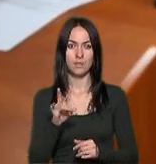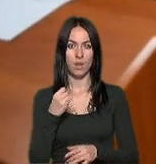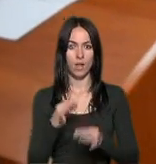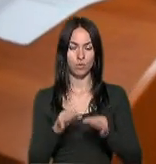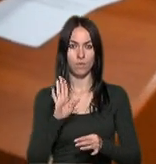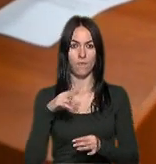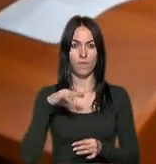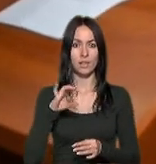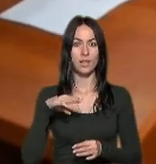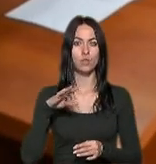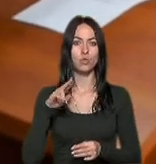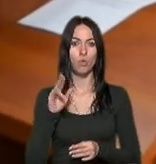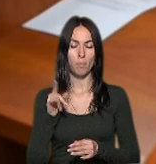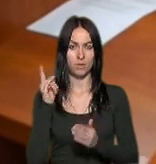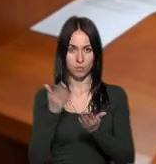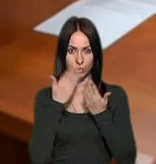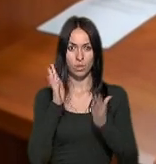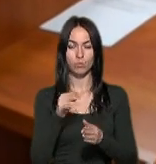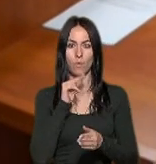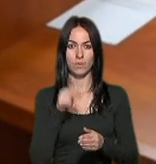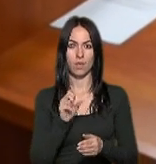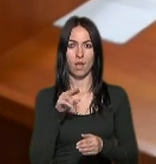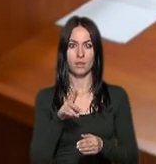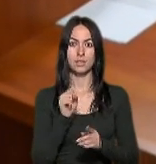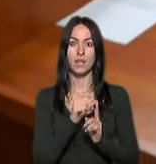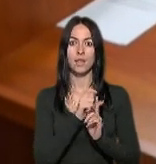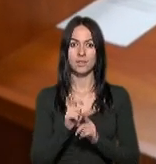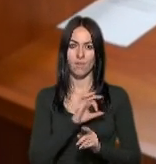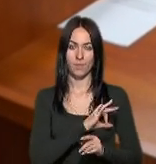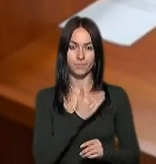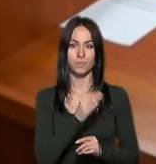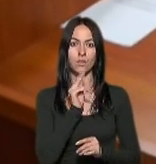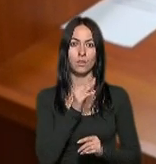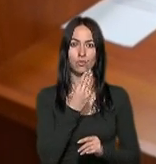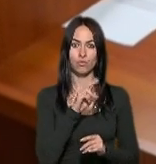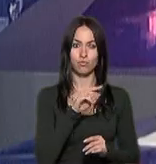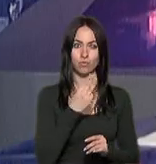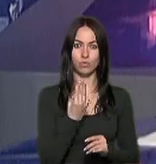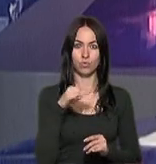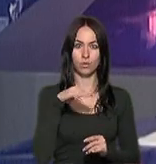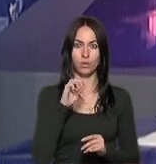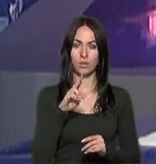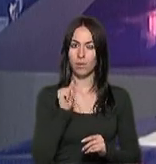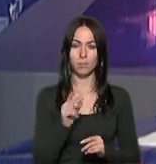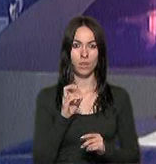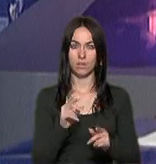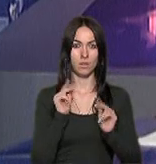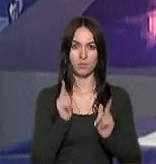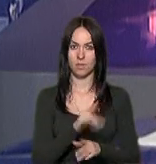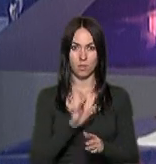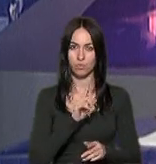мають зачитати обвинувальний акт. За словами Шадріна, своєї провини Штепа не визнає та наполягатиме на виправданні.